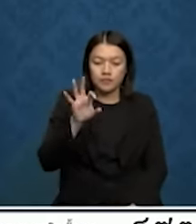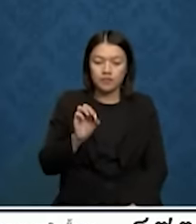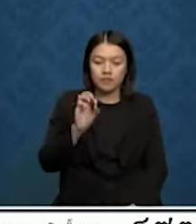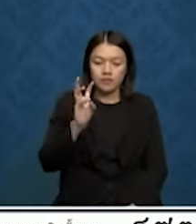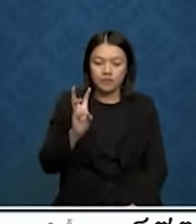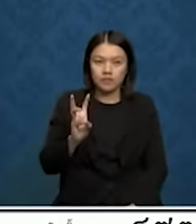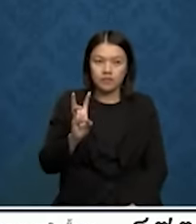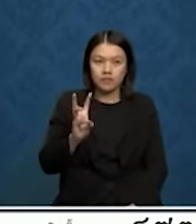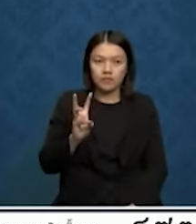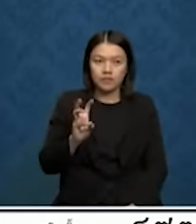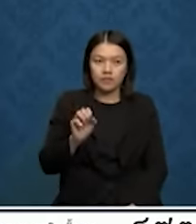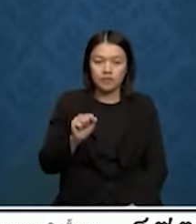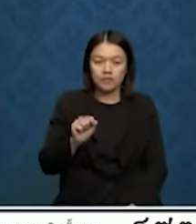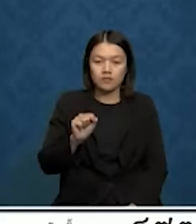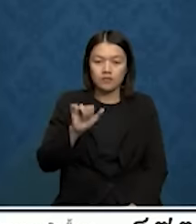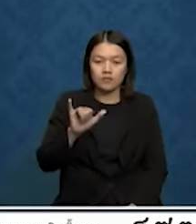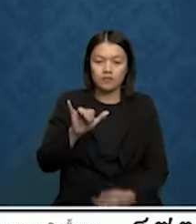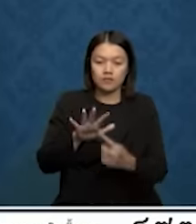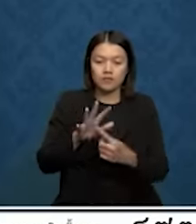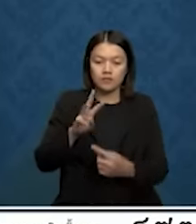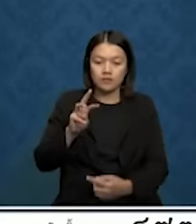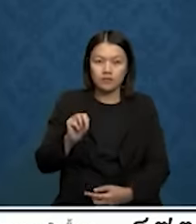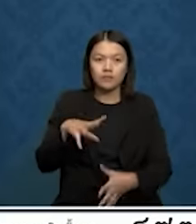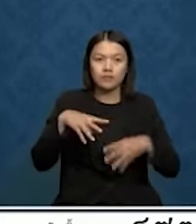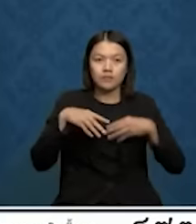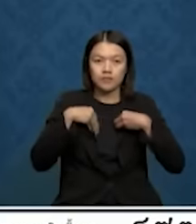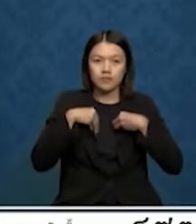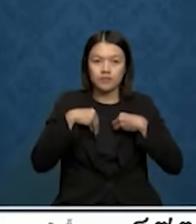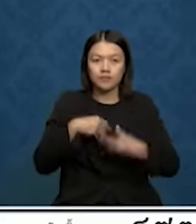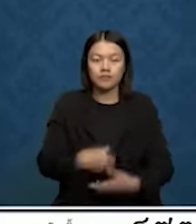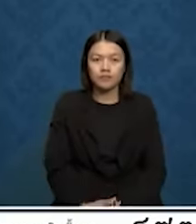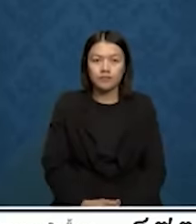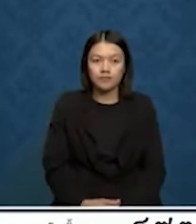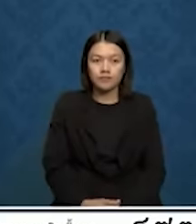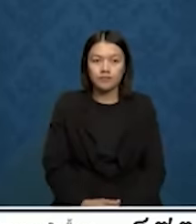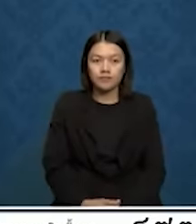396นายสยามหัตถสงเคราะห ์เห็นชอบครับ